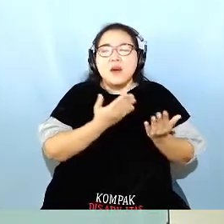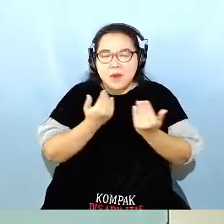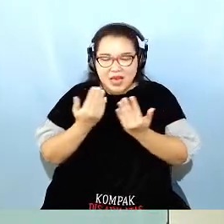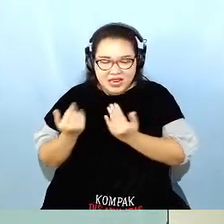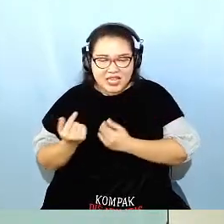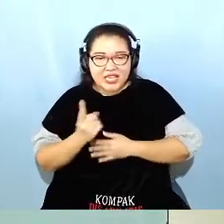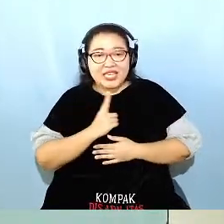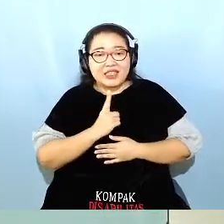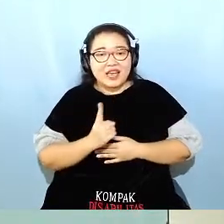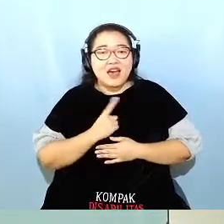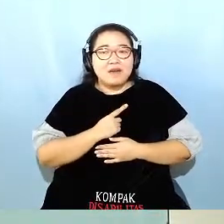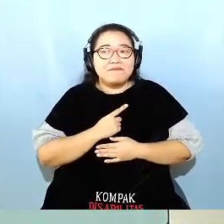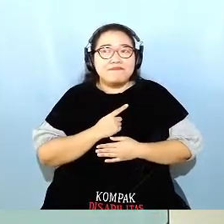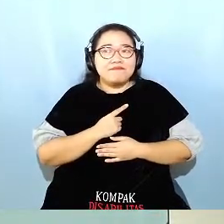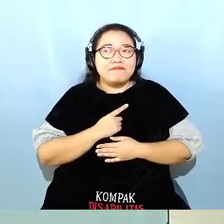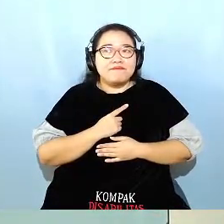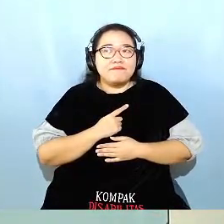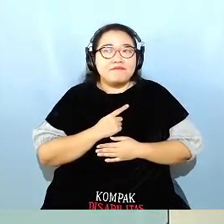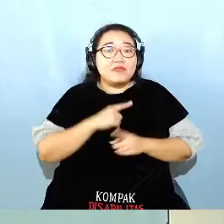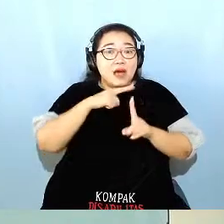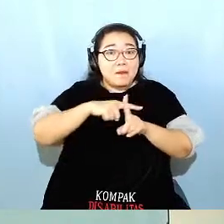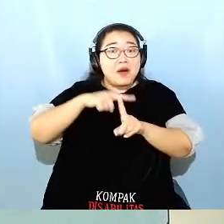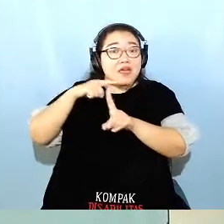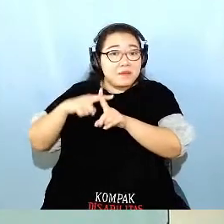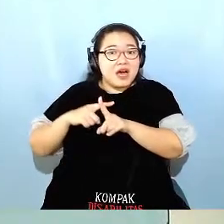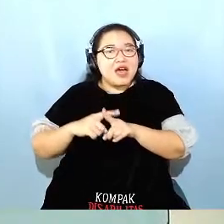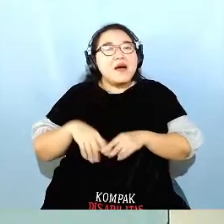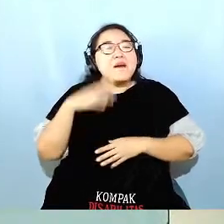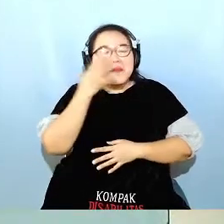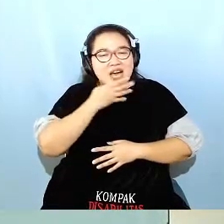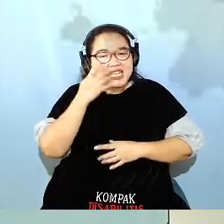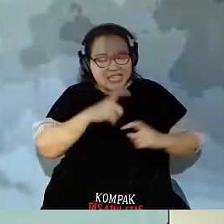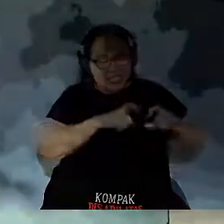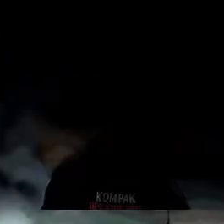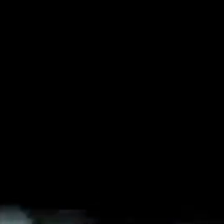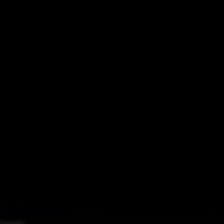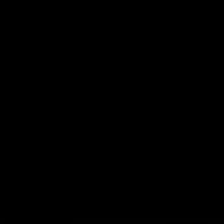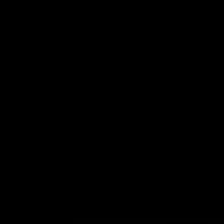kita tingkatkan bahasa cinta kita. Tuhan memberkati.